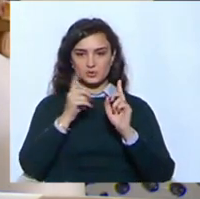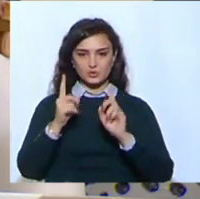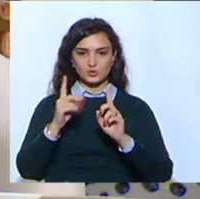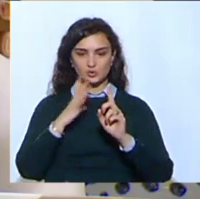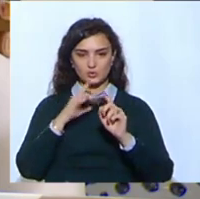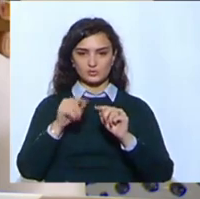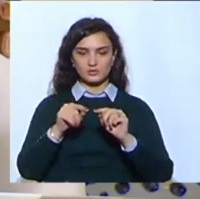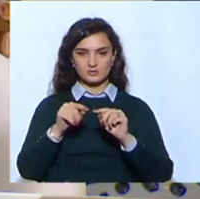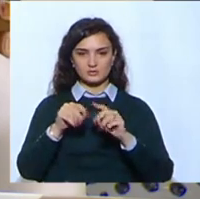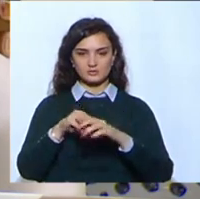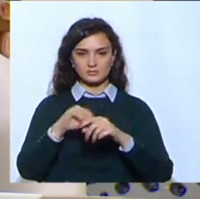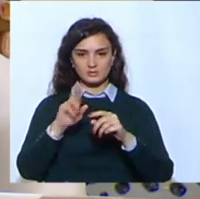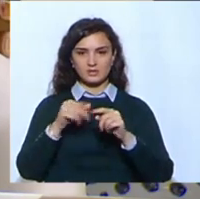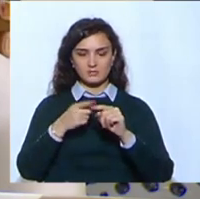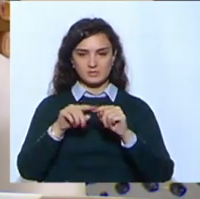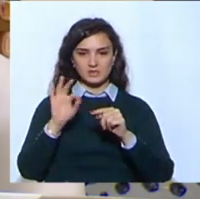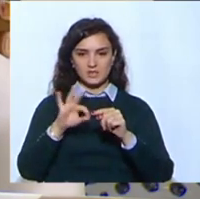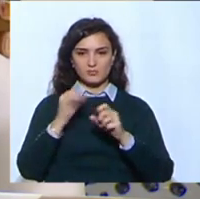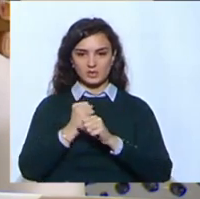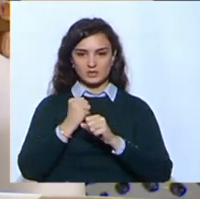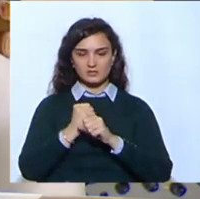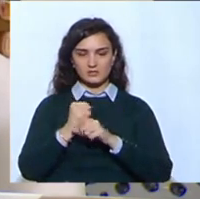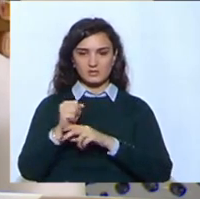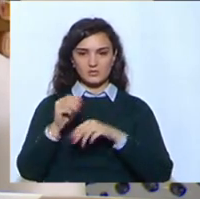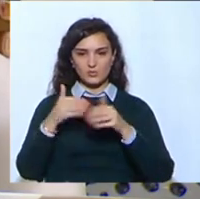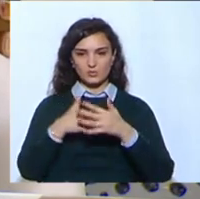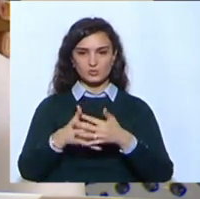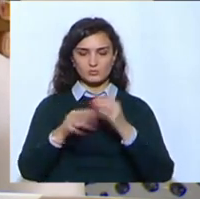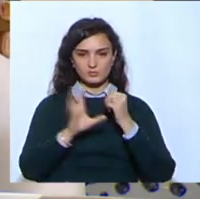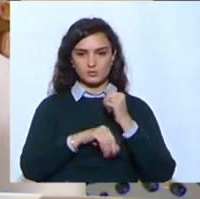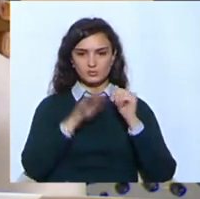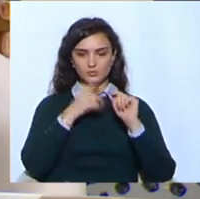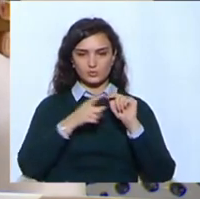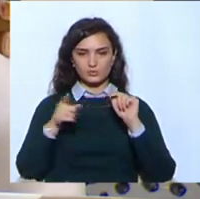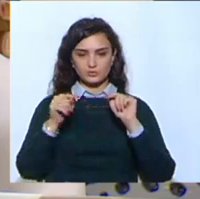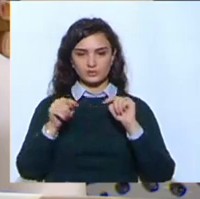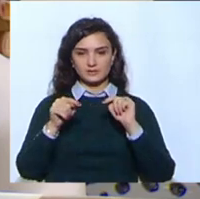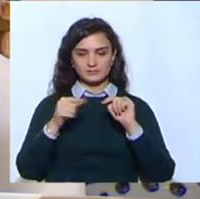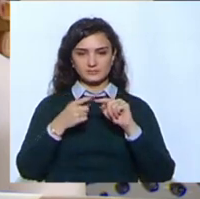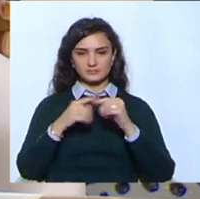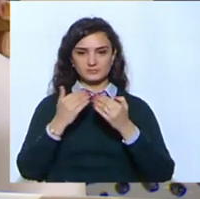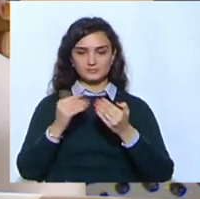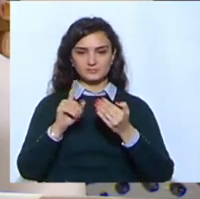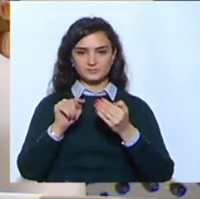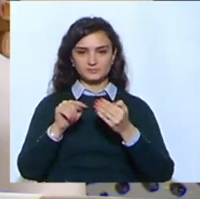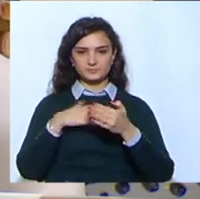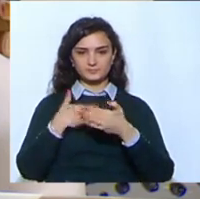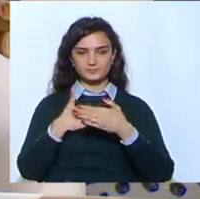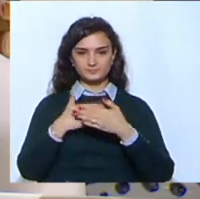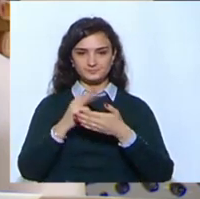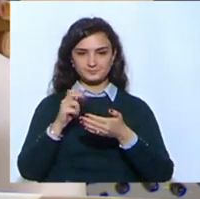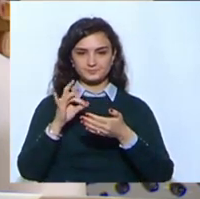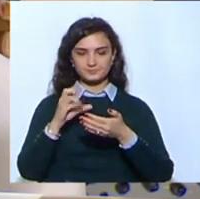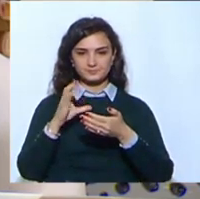ამ გენიტალური ჰერპესის, მიდენიდან ამის გამოკეთება პროფილაქტიკა ორსლობის ბოლო პერიოდში, ორსლობის ბოლო კვირეებზე, იმისთვის, რომ ეს აქტიური ჰერპესი